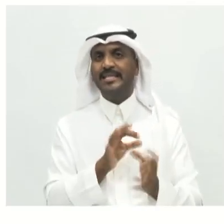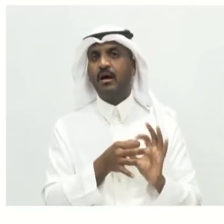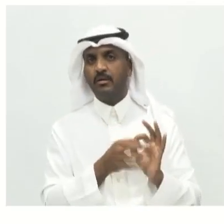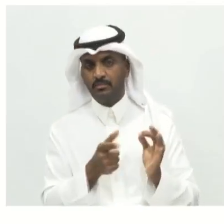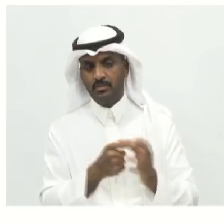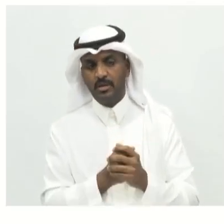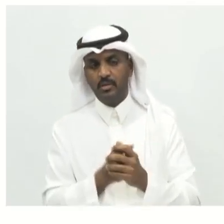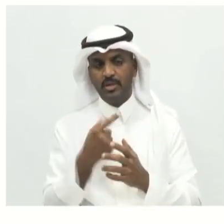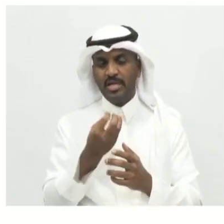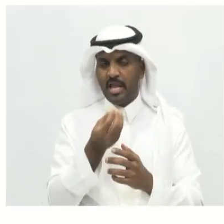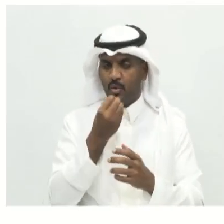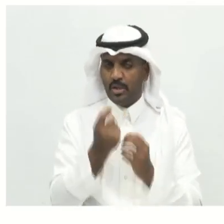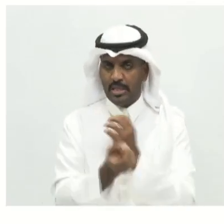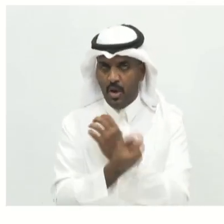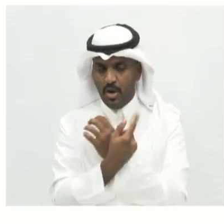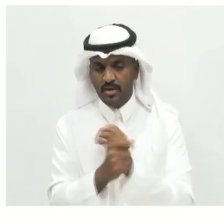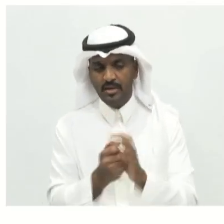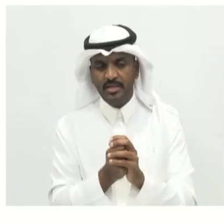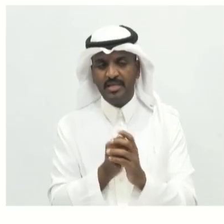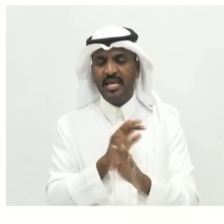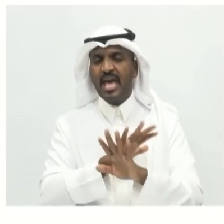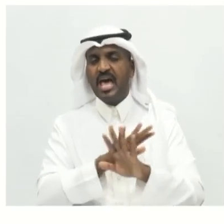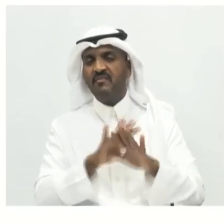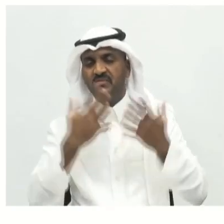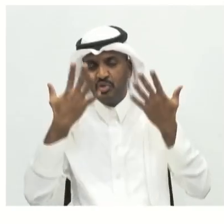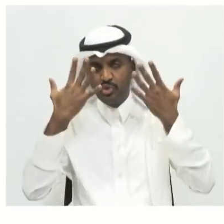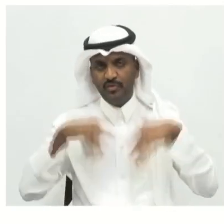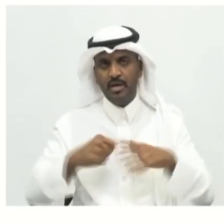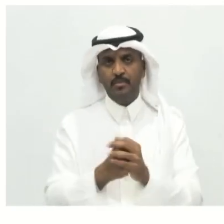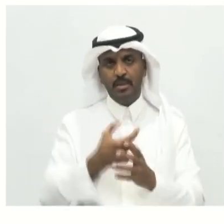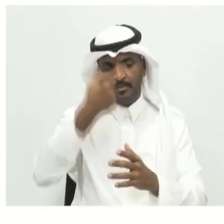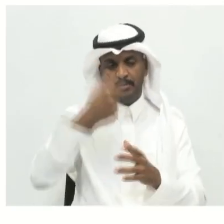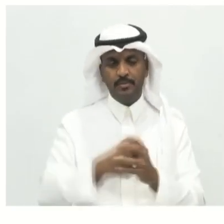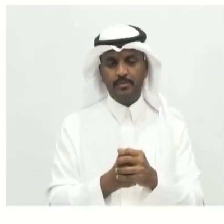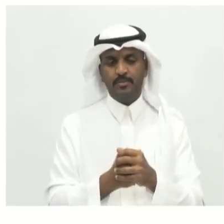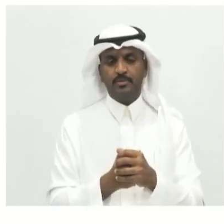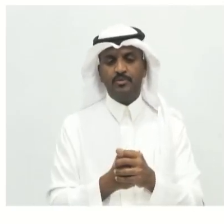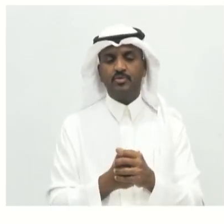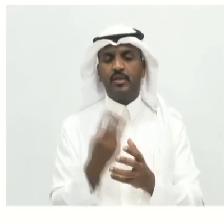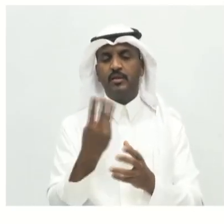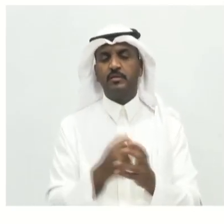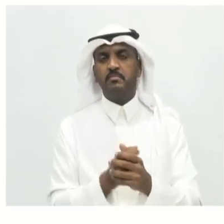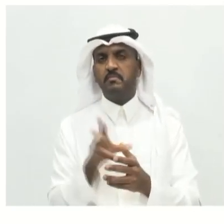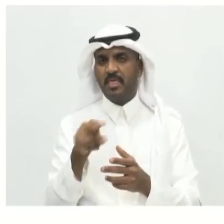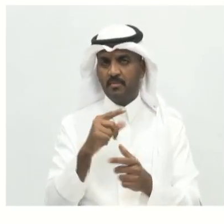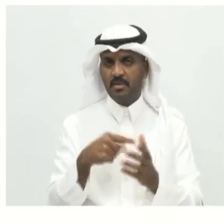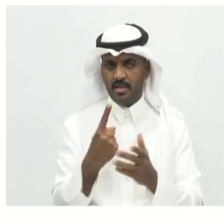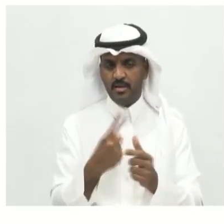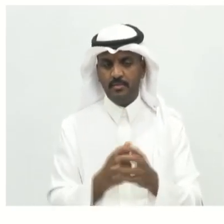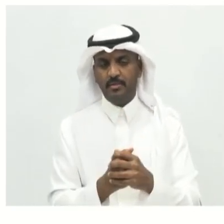بان مجرد تناول الدواء كاف في الشفاء من الامراض السؤال الرابع مثل